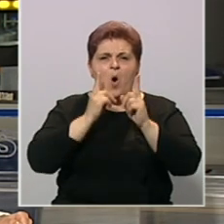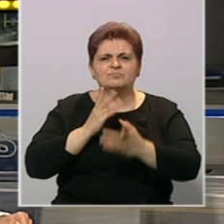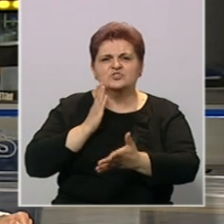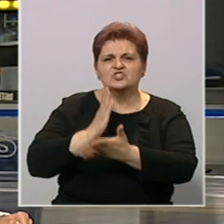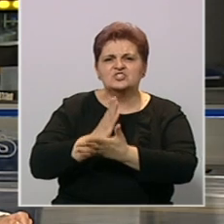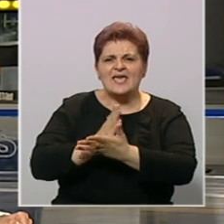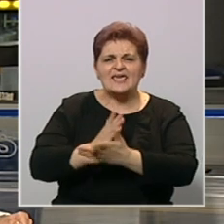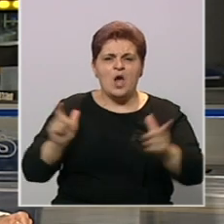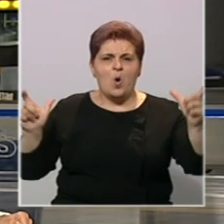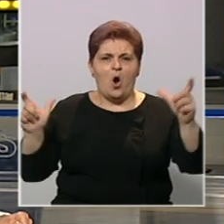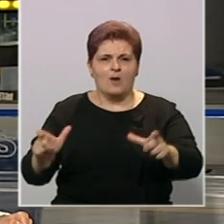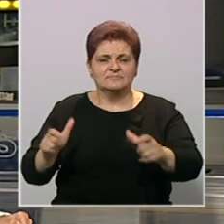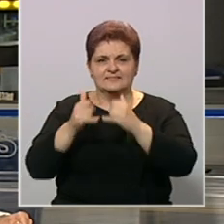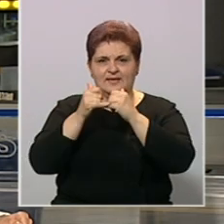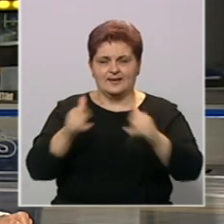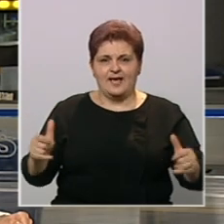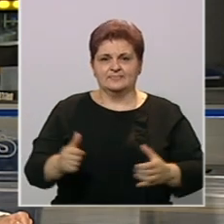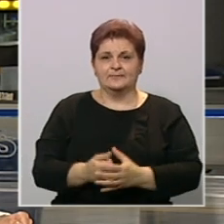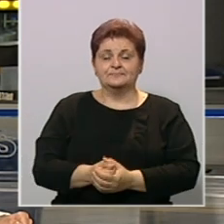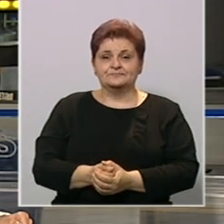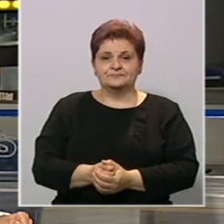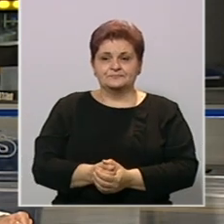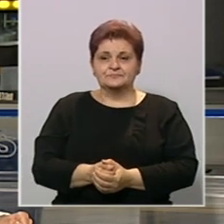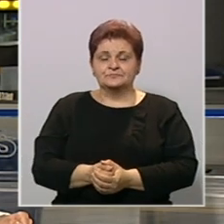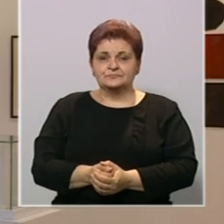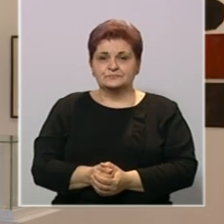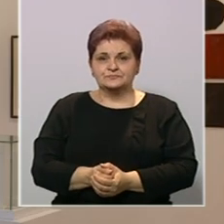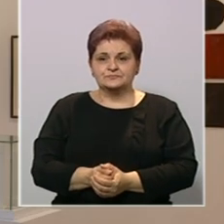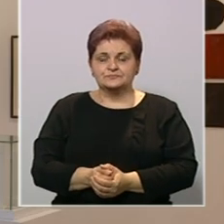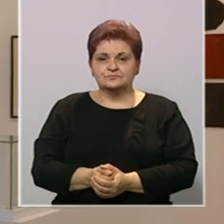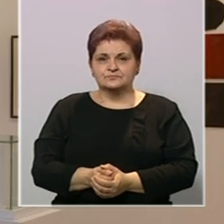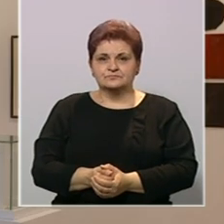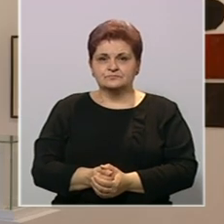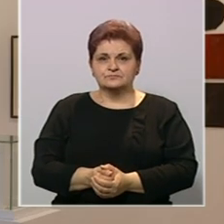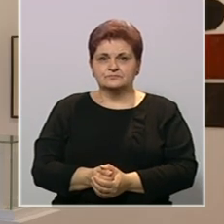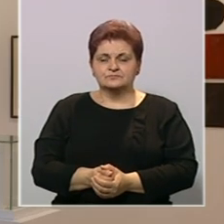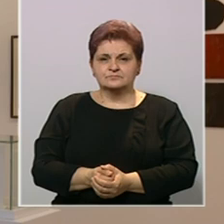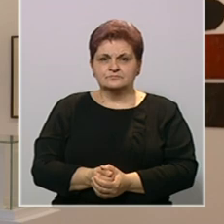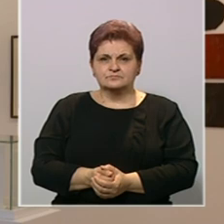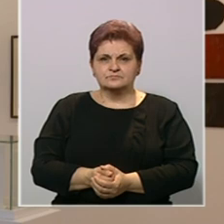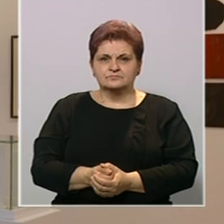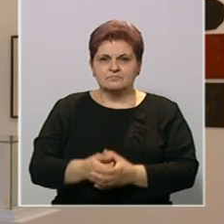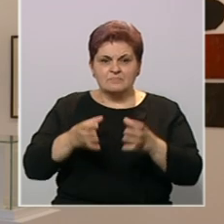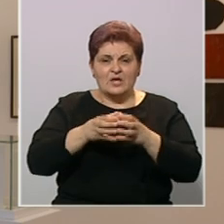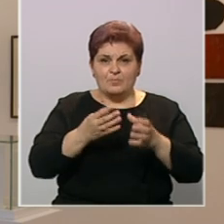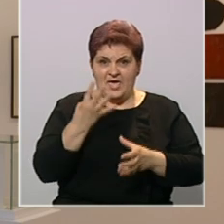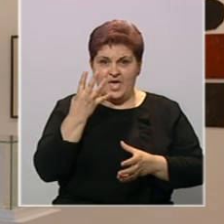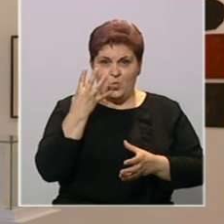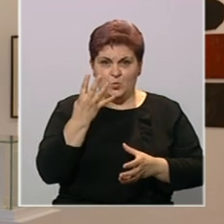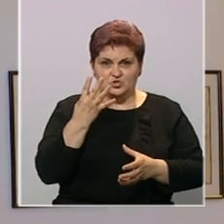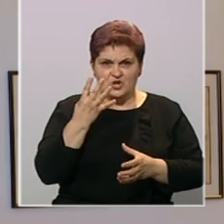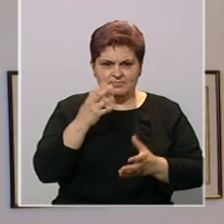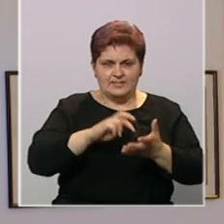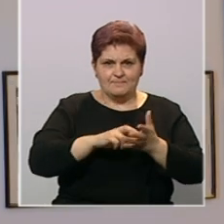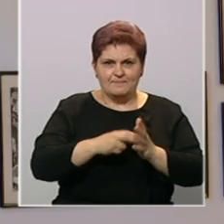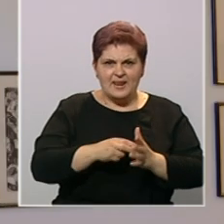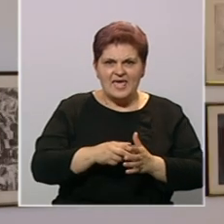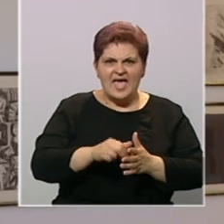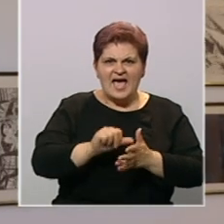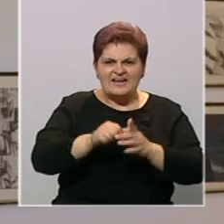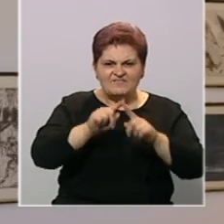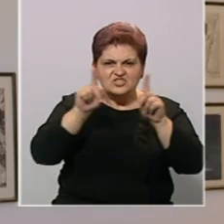ratnim dešavanjima i opsadi grada. Grupisani u četiri mape, grafički listovi